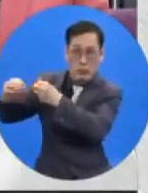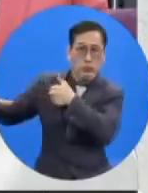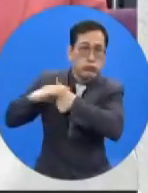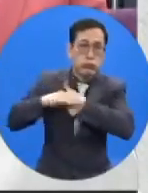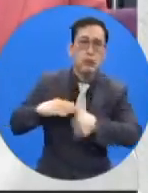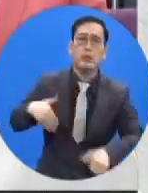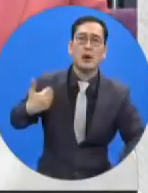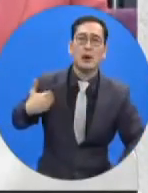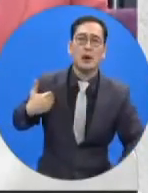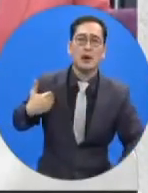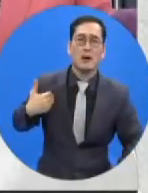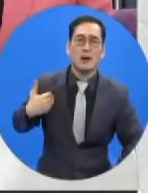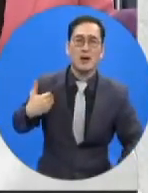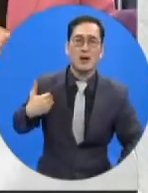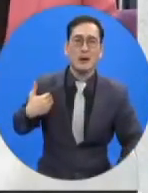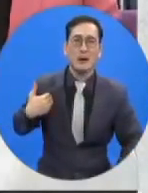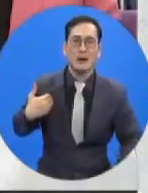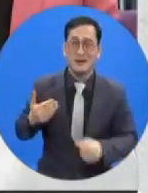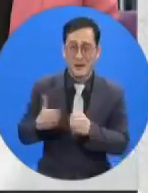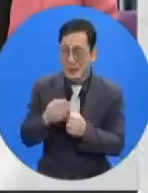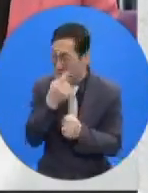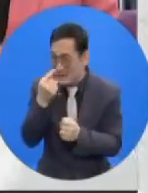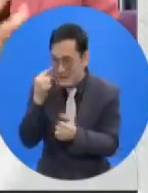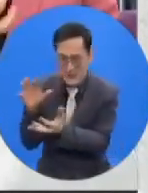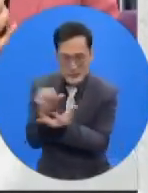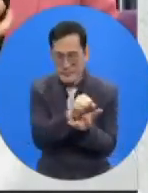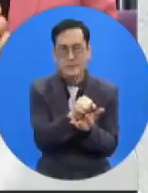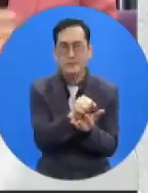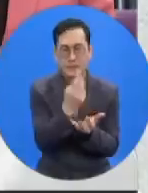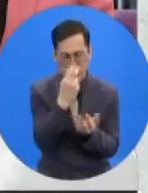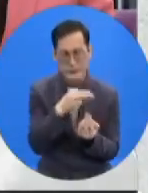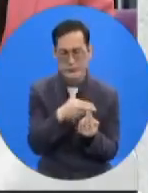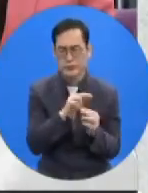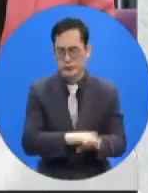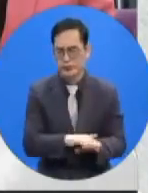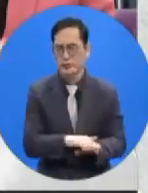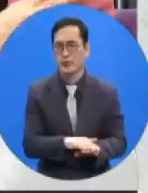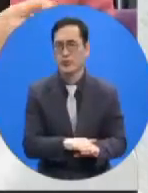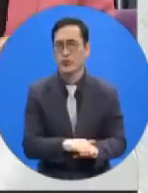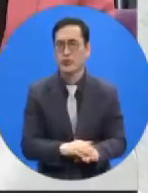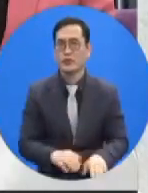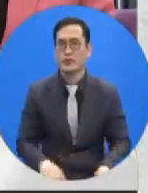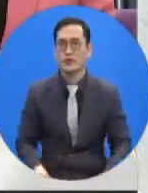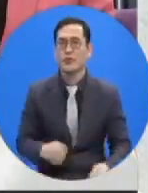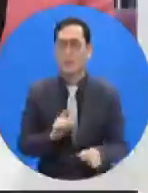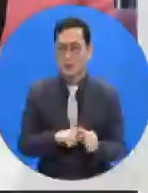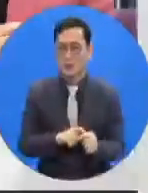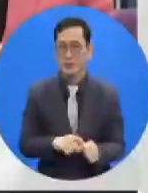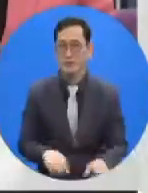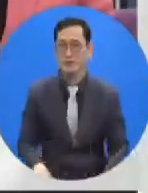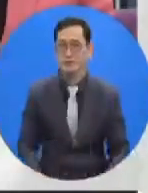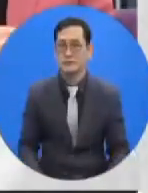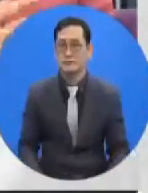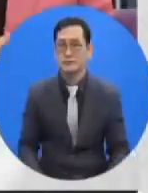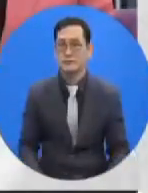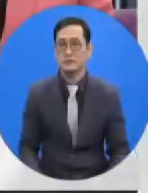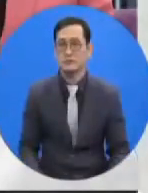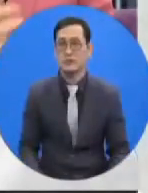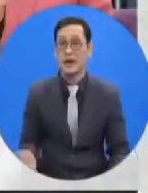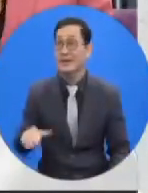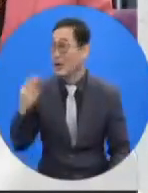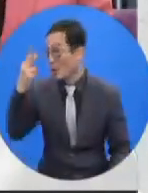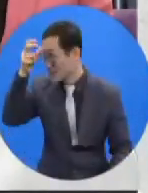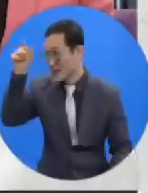증거를 보존하기 위해서 그랬다. 그럼에도 불구하고 내 행위 자체가 이걸 검찰 쪽에서 이거를 증거